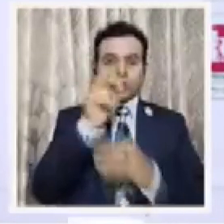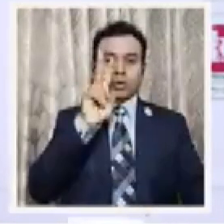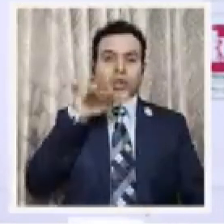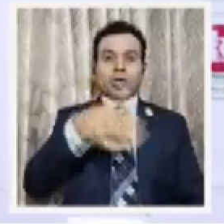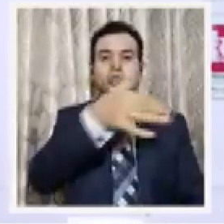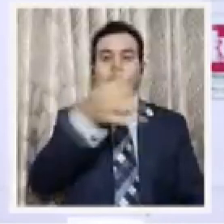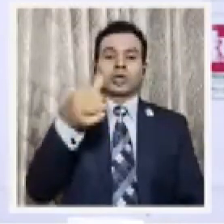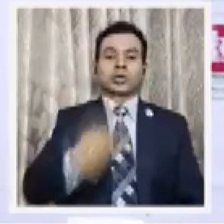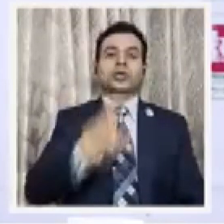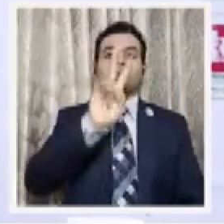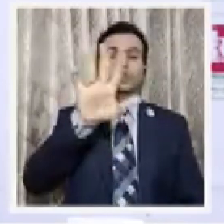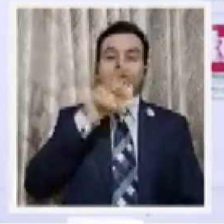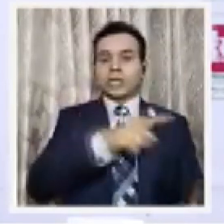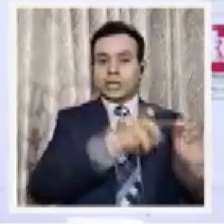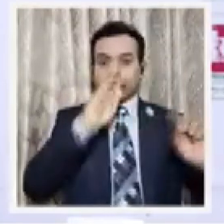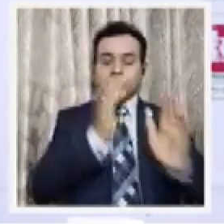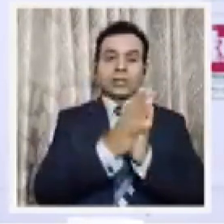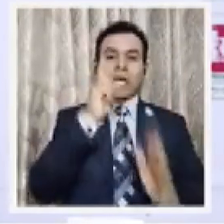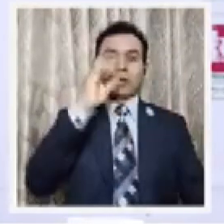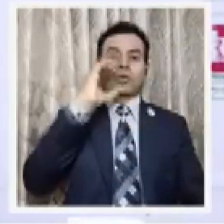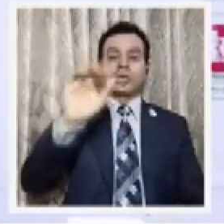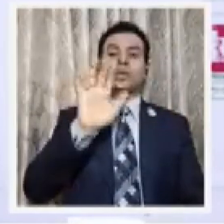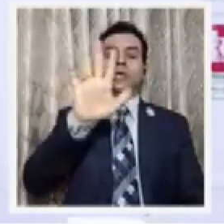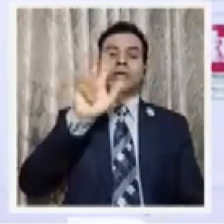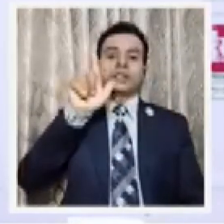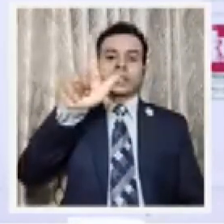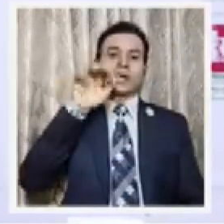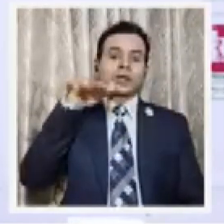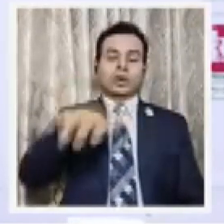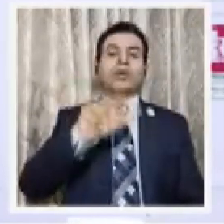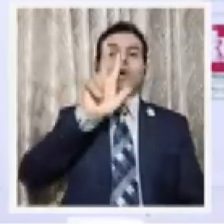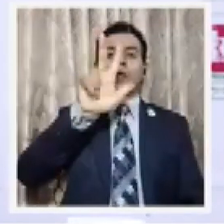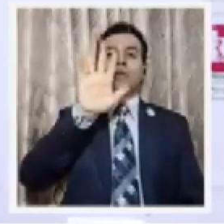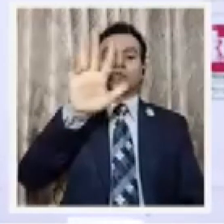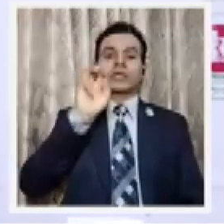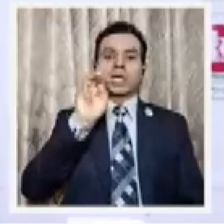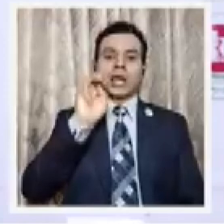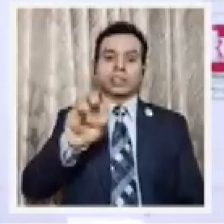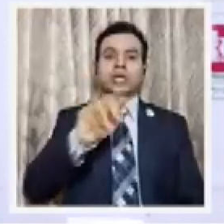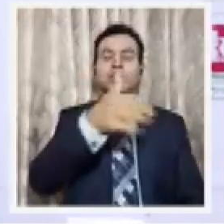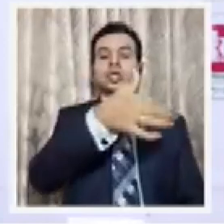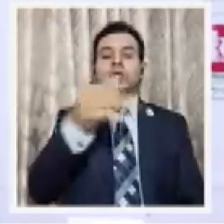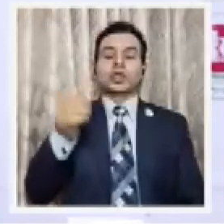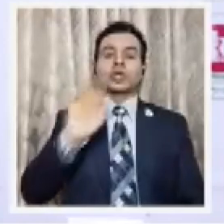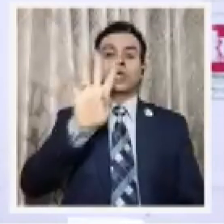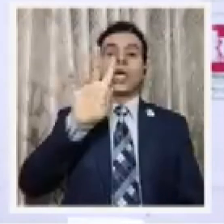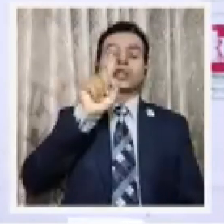জন। বিশ্বে 24 ঘন্টা শনাক্ত হয়েছে 2,625 জন এবং এ পর্যন্ত বিশ্বে শনাক্ত